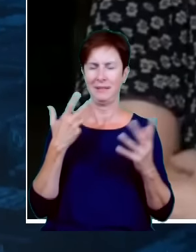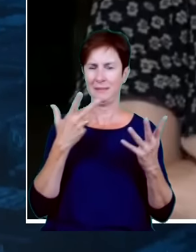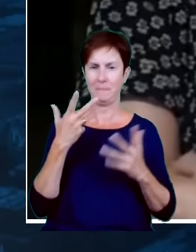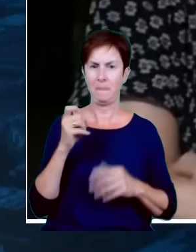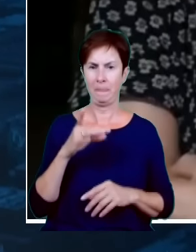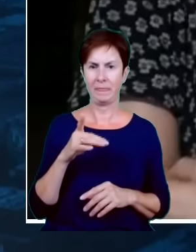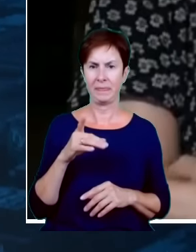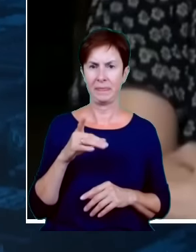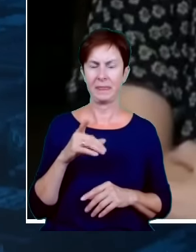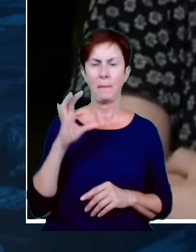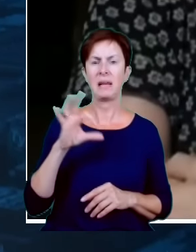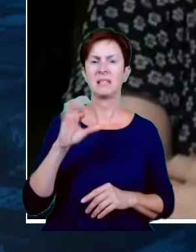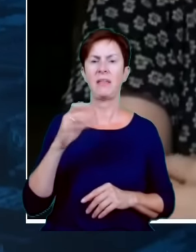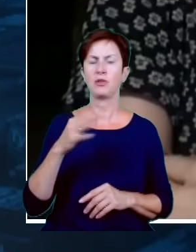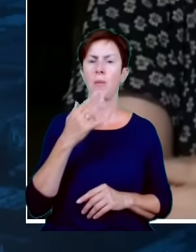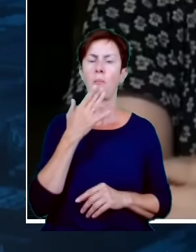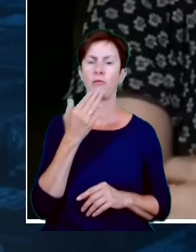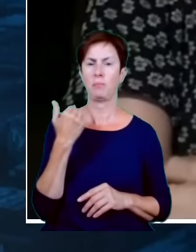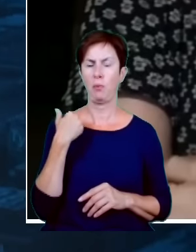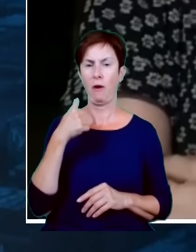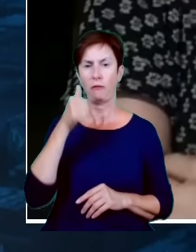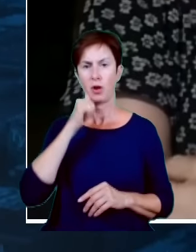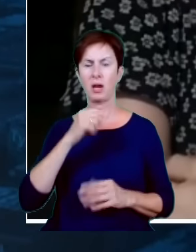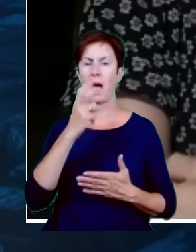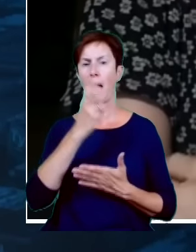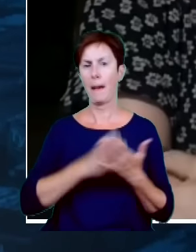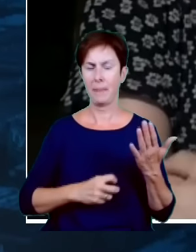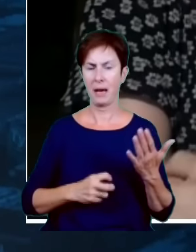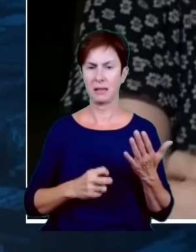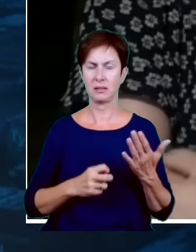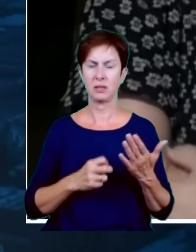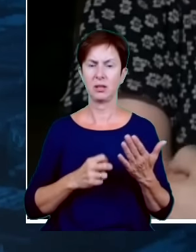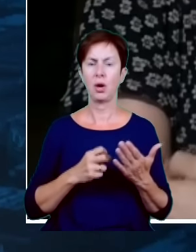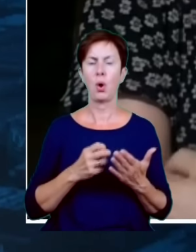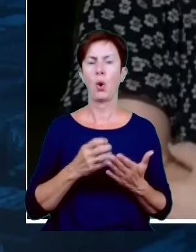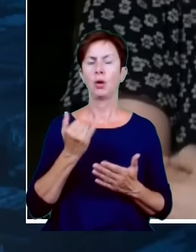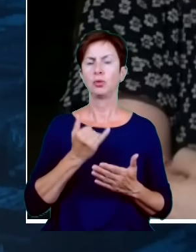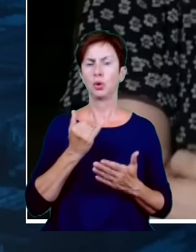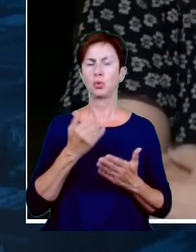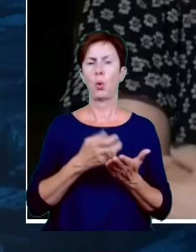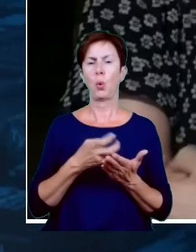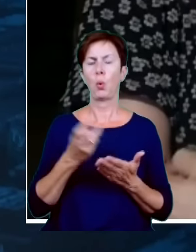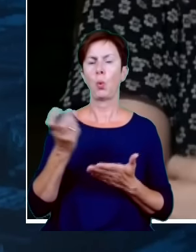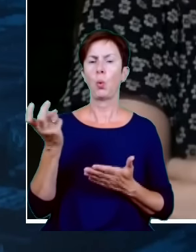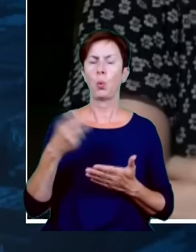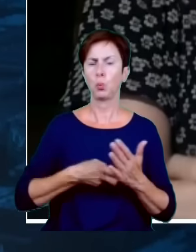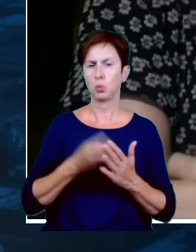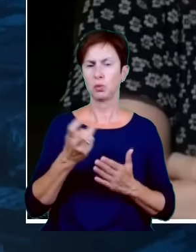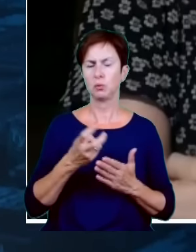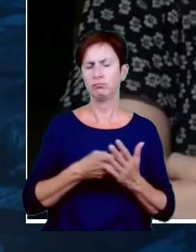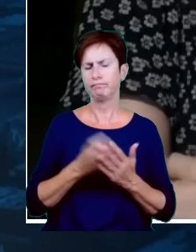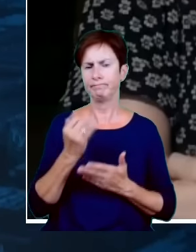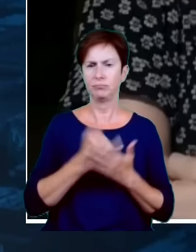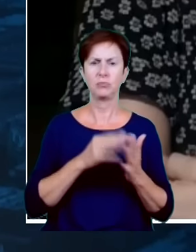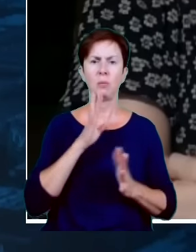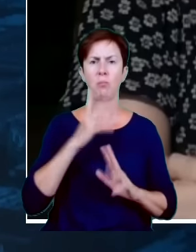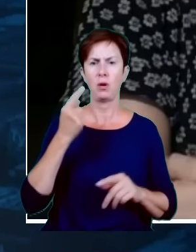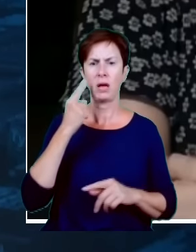Senyszyn była uprzejma powiedzieć że dokonanie aktu aborcji czyli usunięcia dziecka z Łony dziecka z łona matki to jak wyrwanie